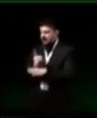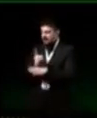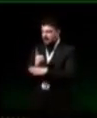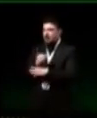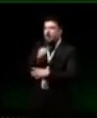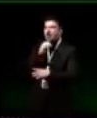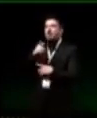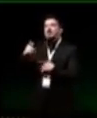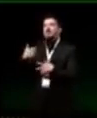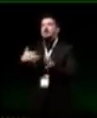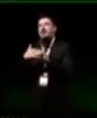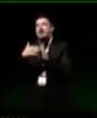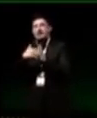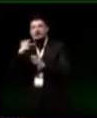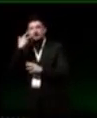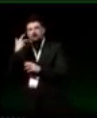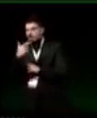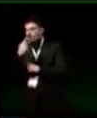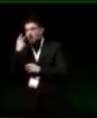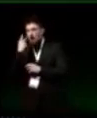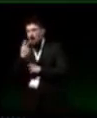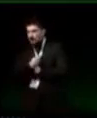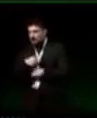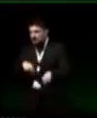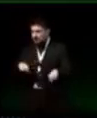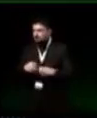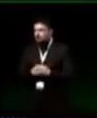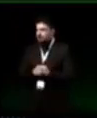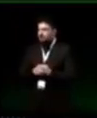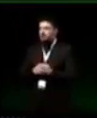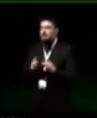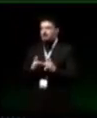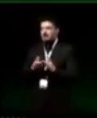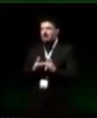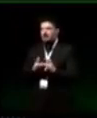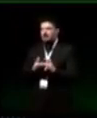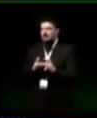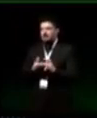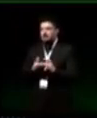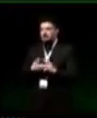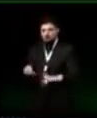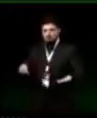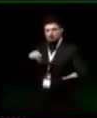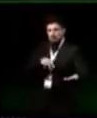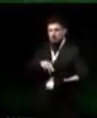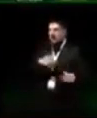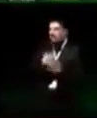segue in streaming da casa, sarà su questo podio, al posto mio, a raccontare il PD,